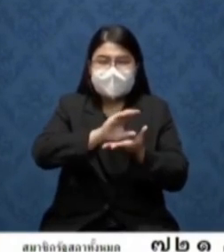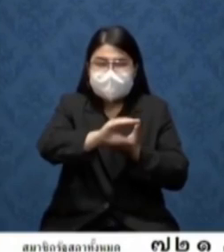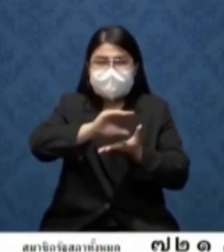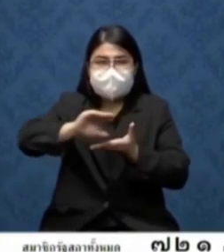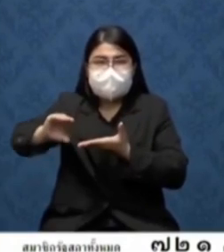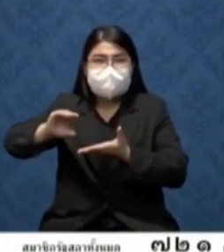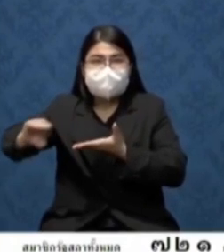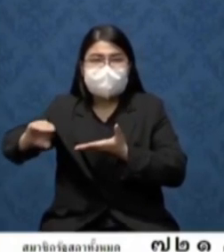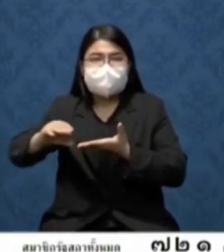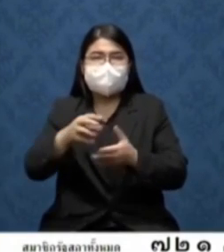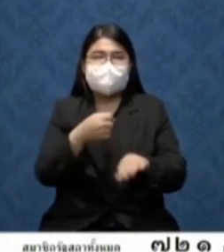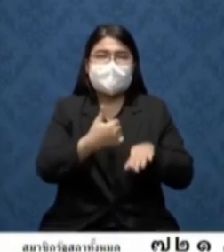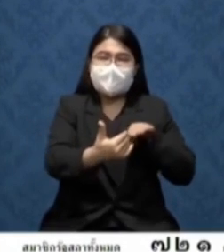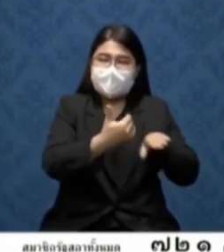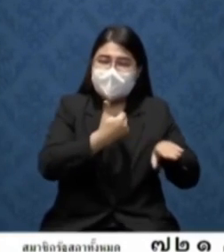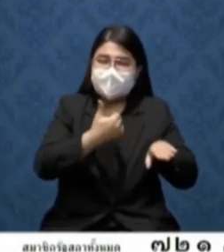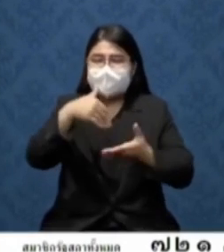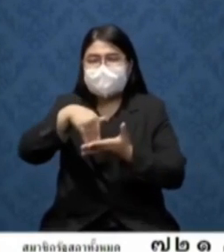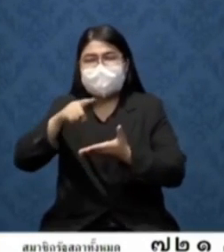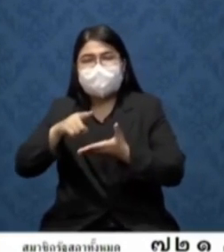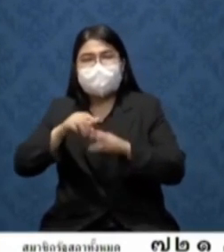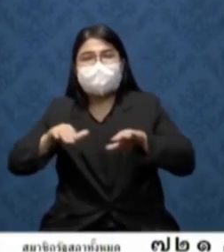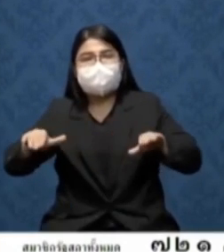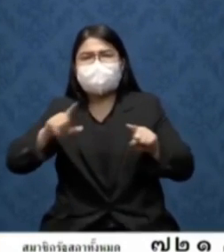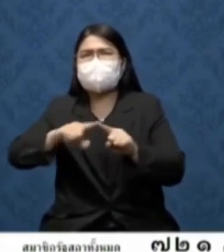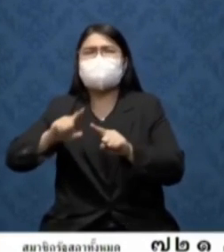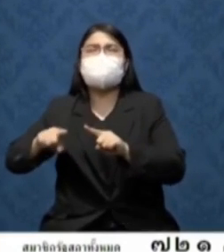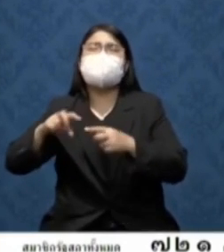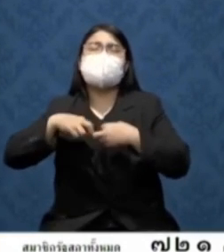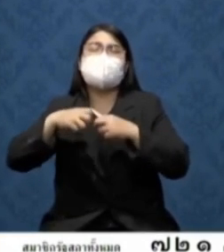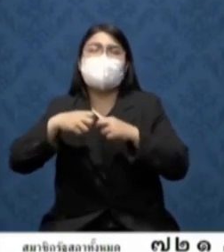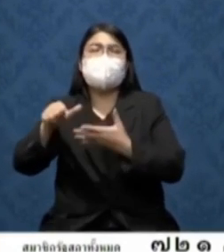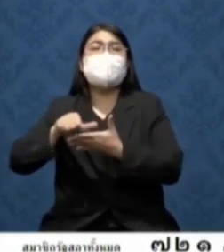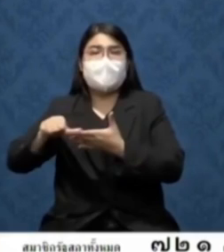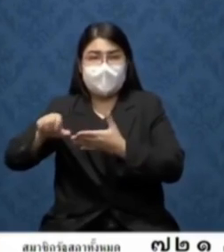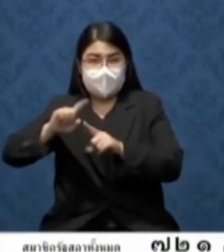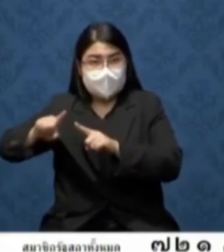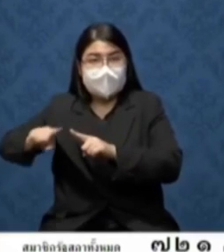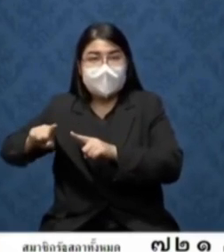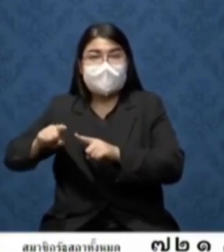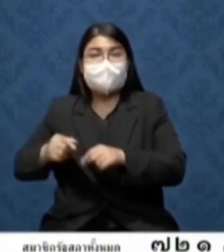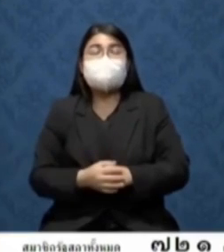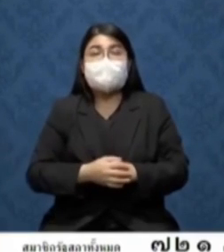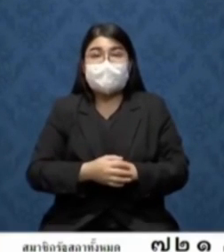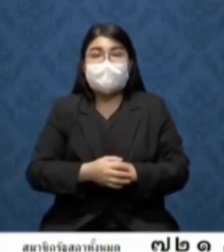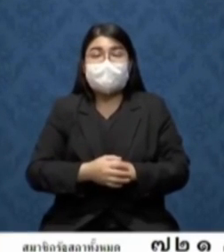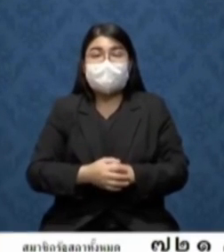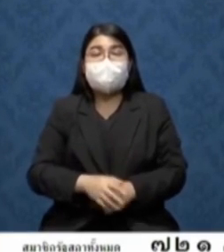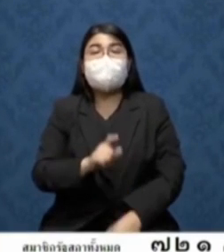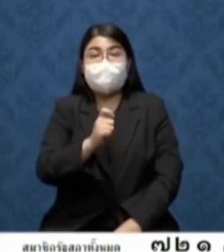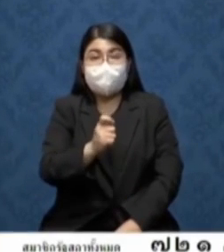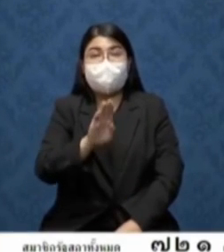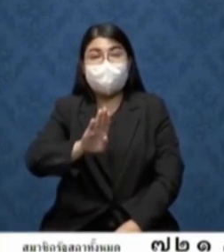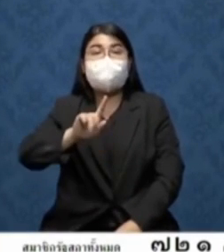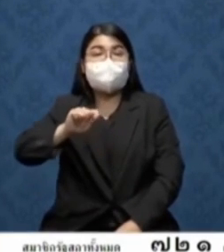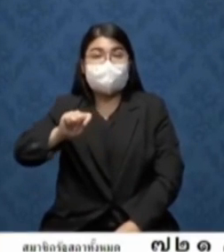เล็กและแก้ปัญหาอื่นๆอีกมากมายหมายความว่าถ้าอบต.ข้อใหญ่ต้อง